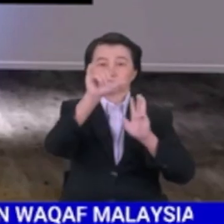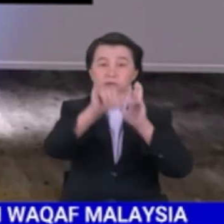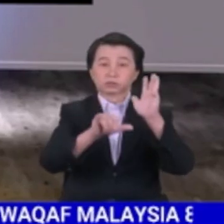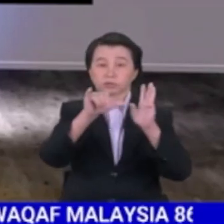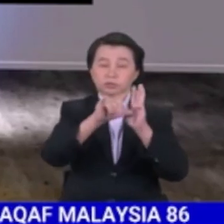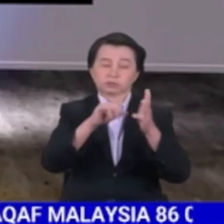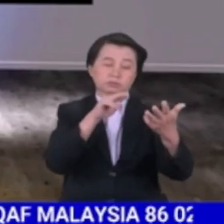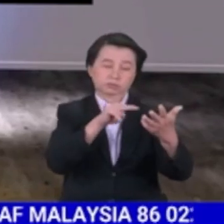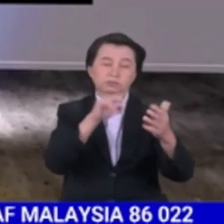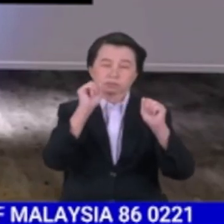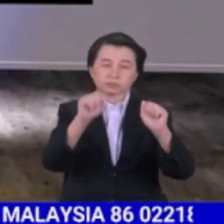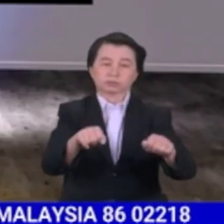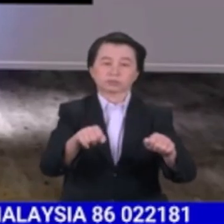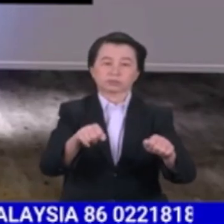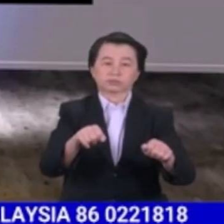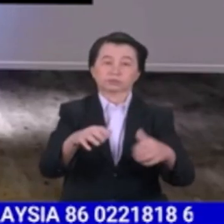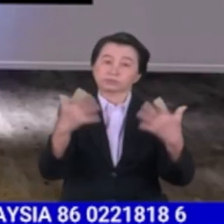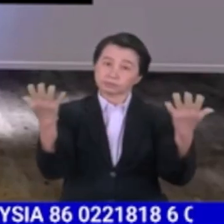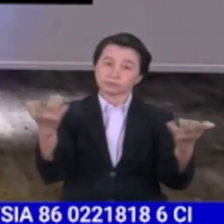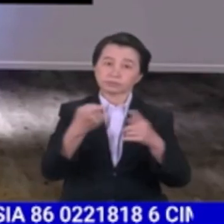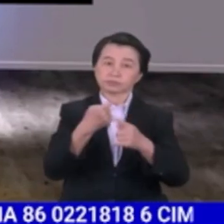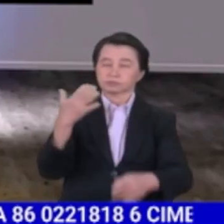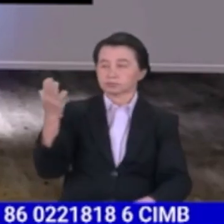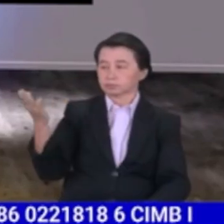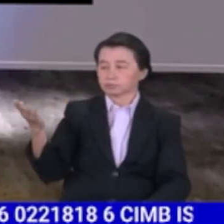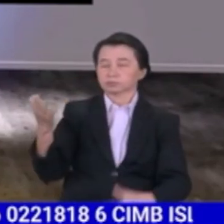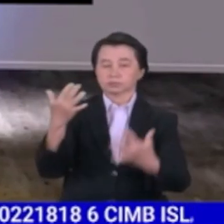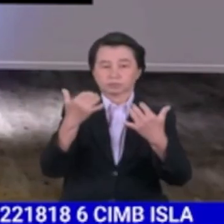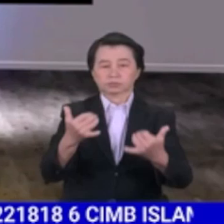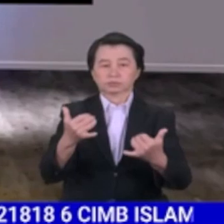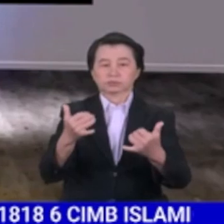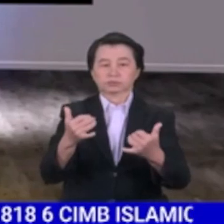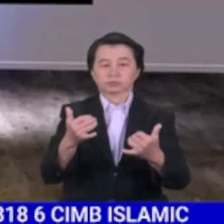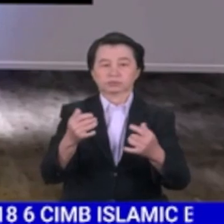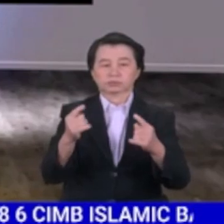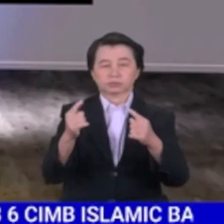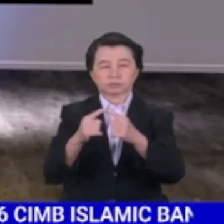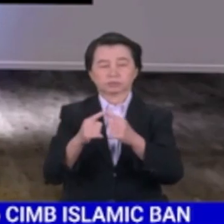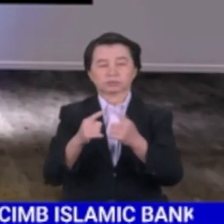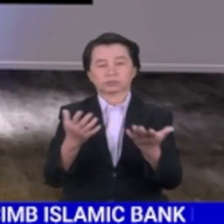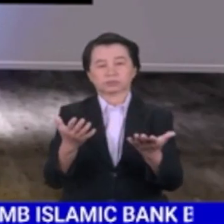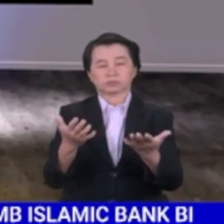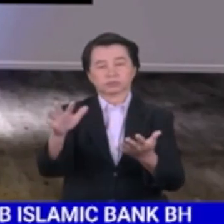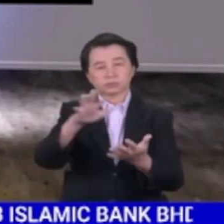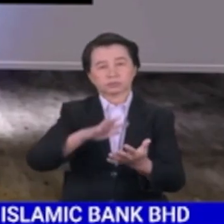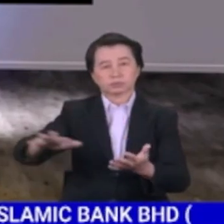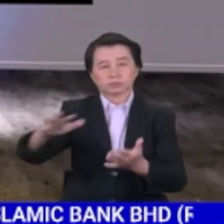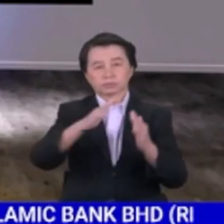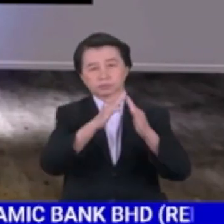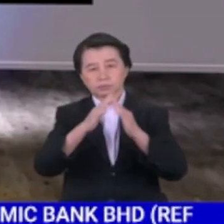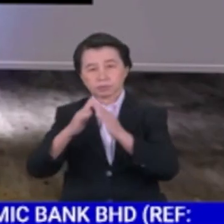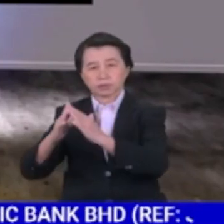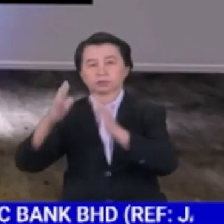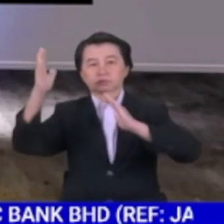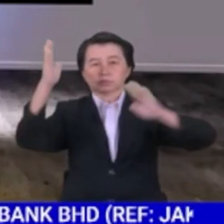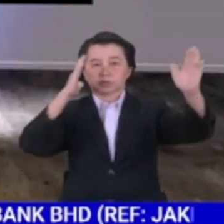juga YouTube rasmi Map Malaysia. Sekian dari saya, kita teruskan kepada paparan ramalan cuaca bagi